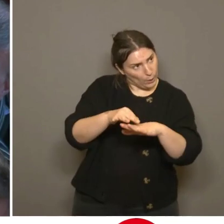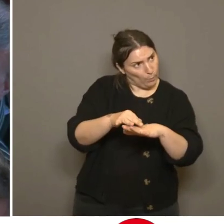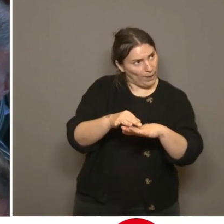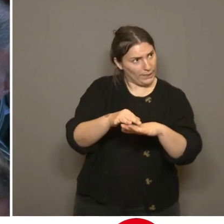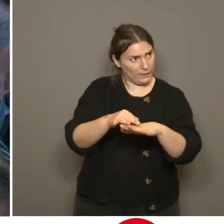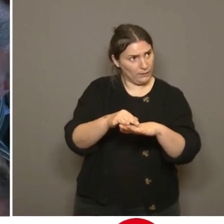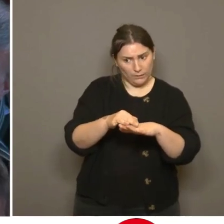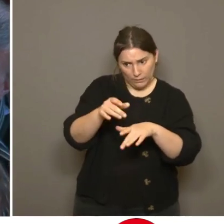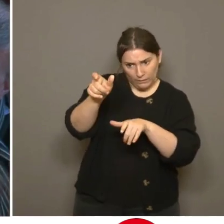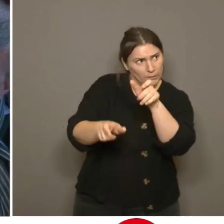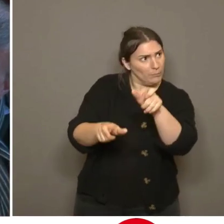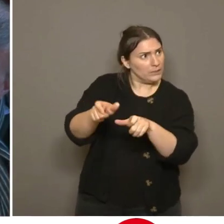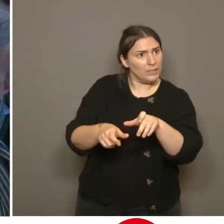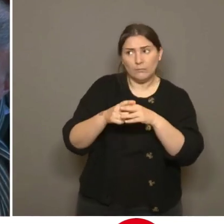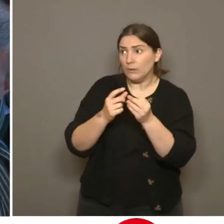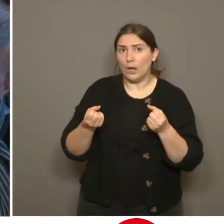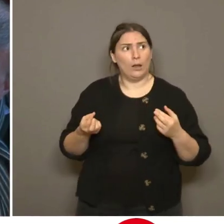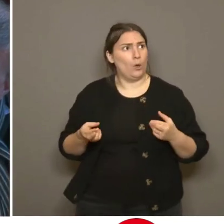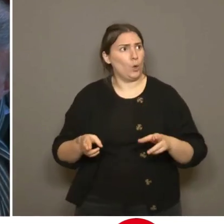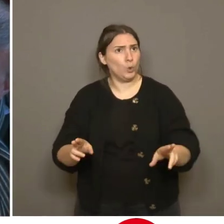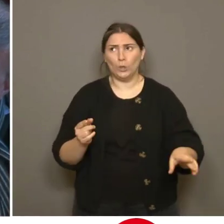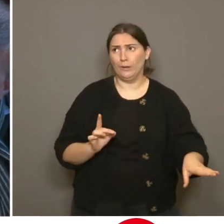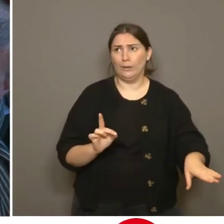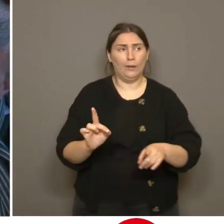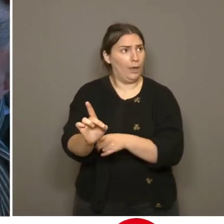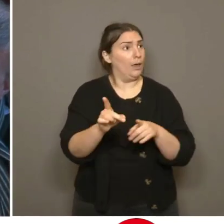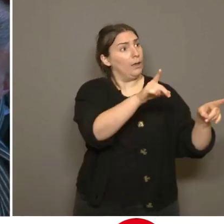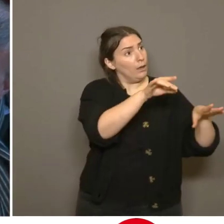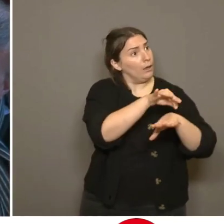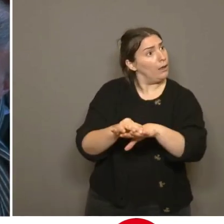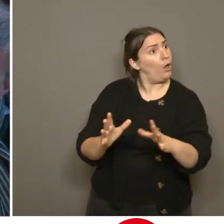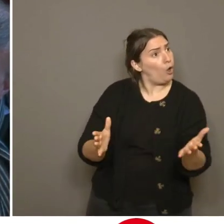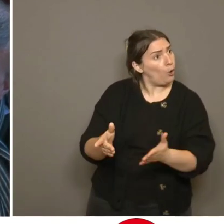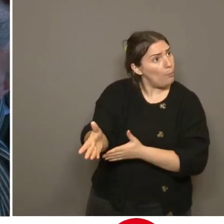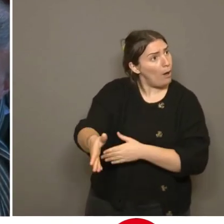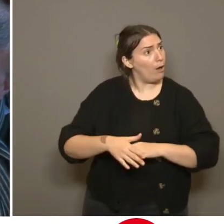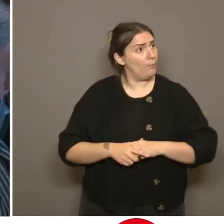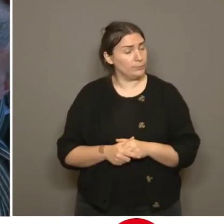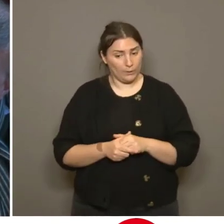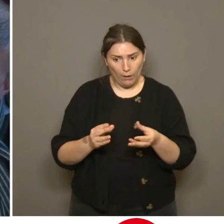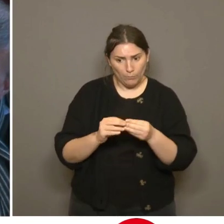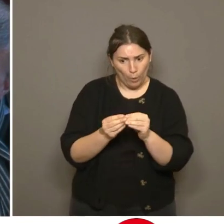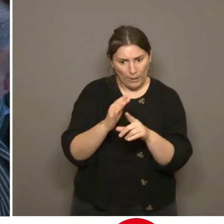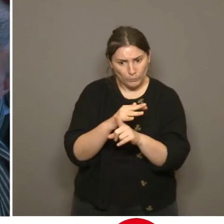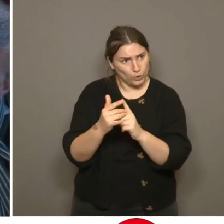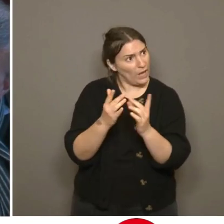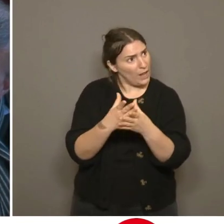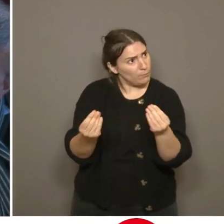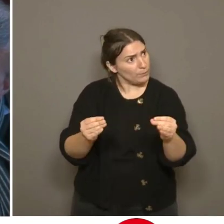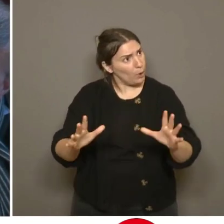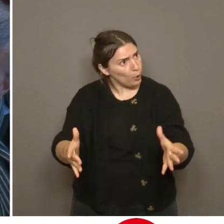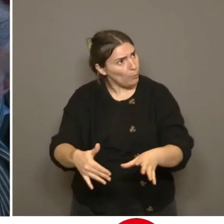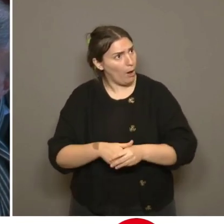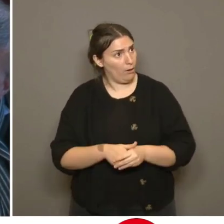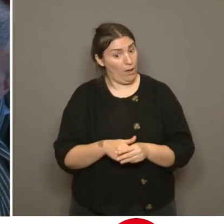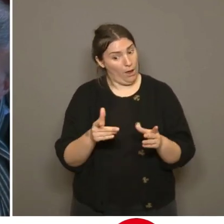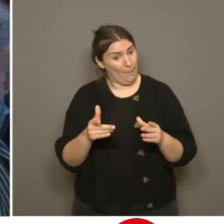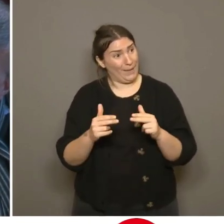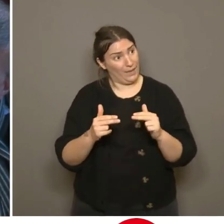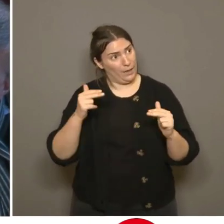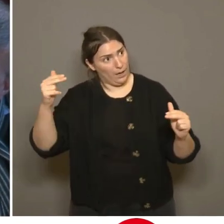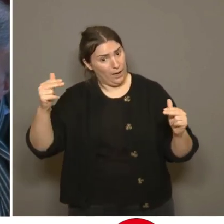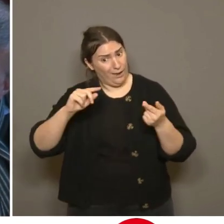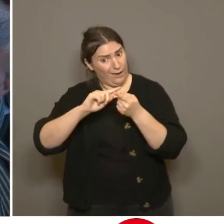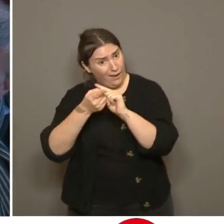propre sort dans la rue? Quelles mesures prendra-t-elle pour résoudre ce problème social qui se transforme en problème sécuritaire,